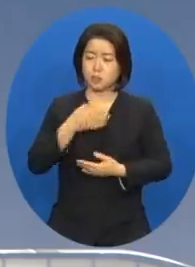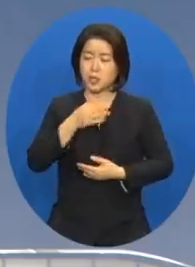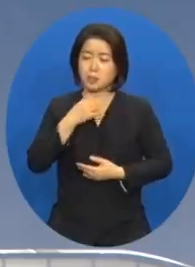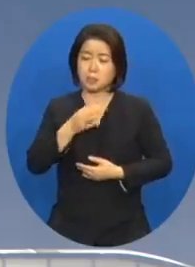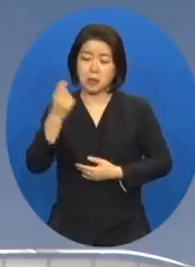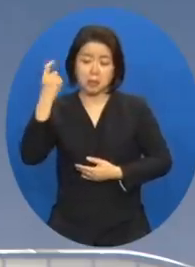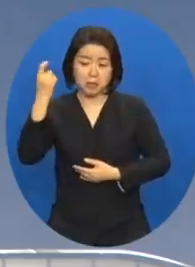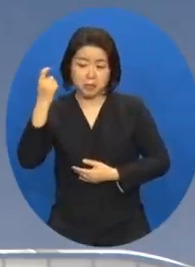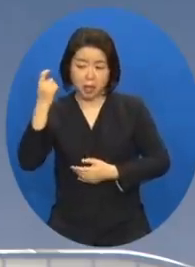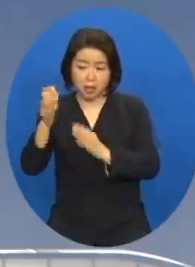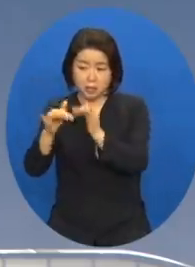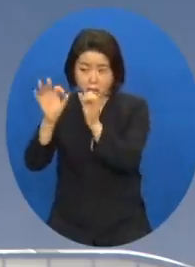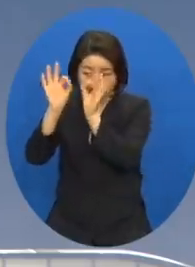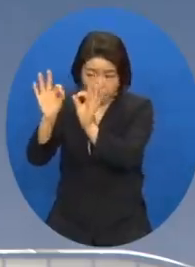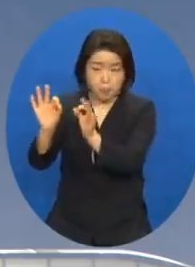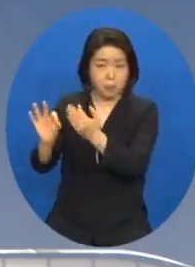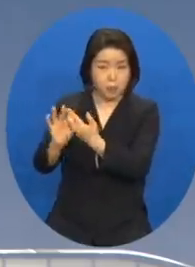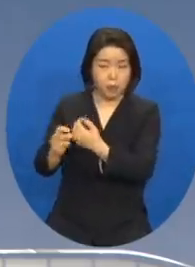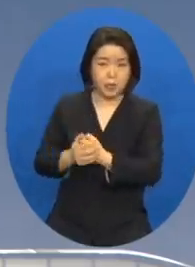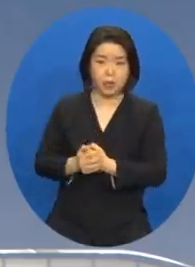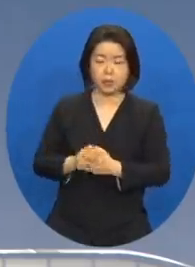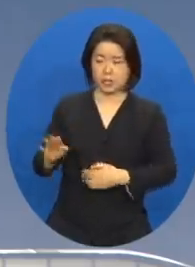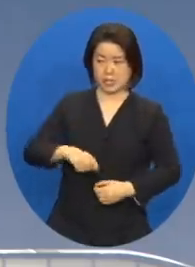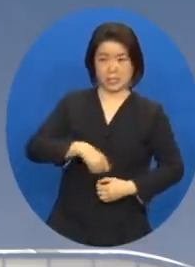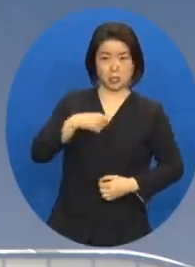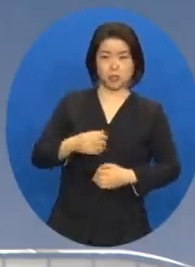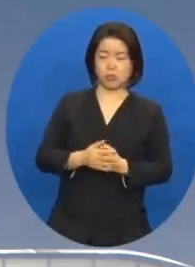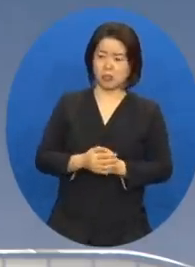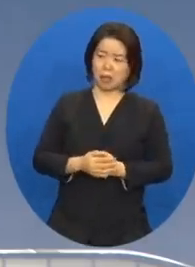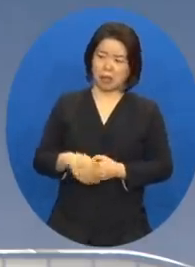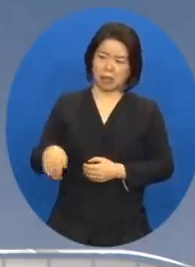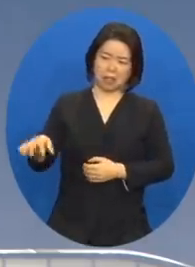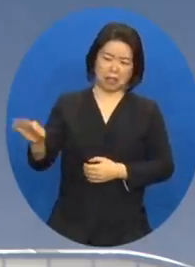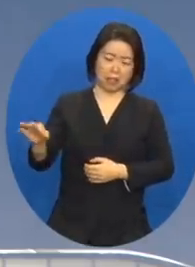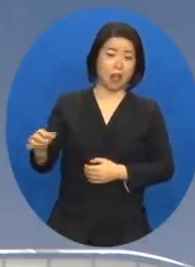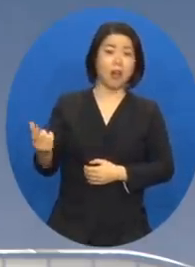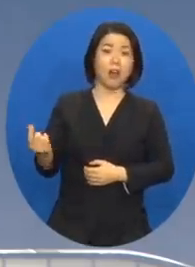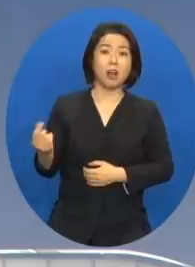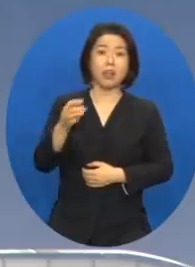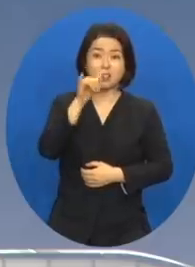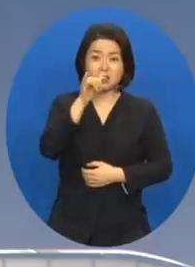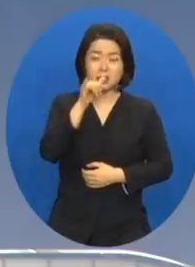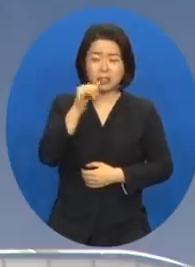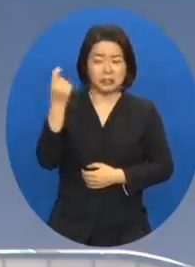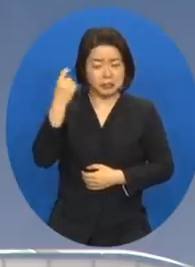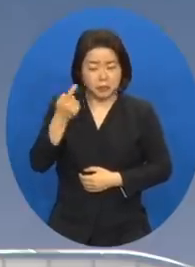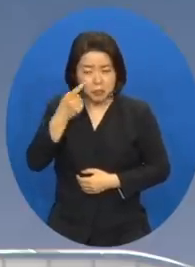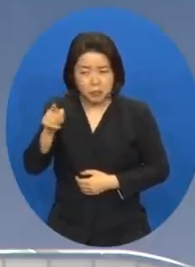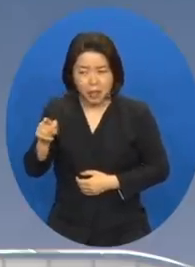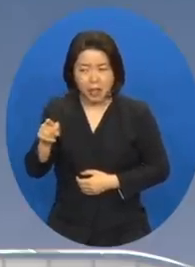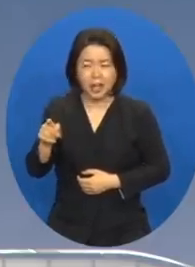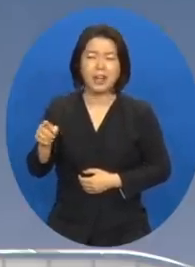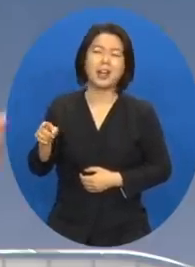이렇게 들어보면 솔직히 말해서 별것도 아니에요. 들어보면